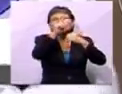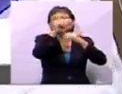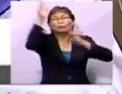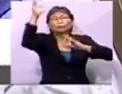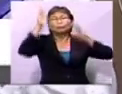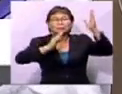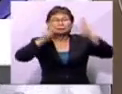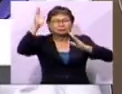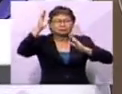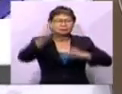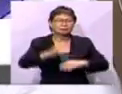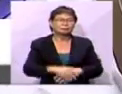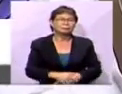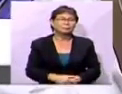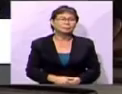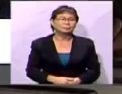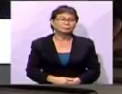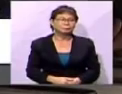ini.